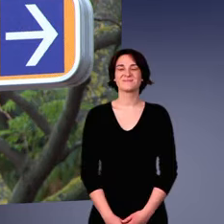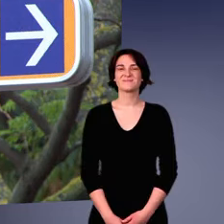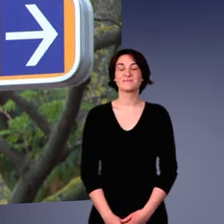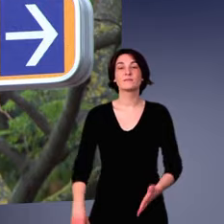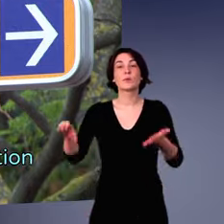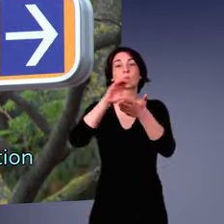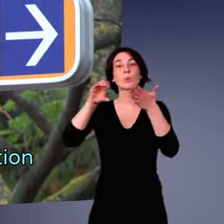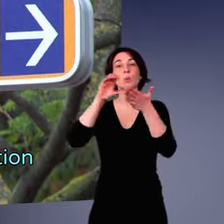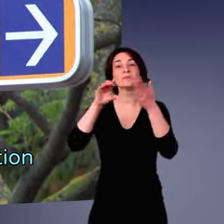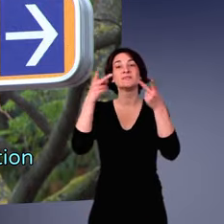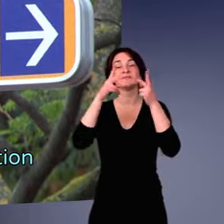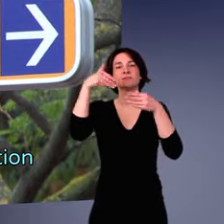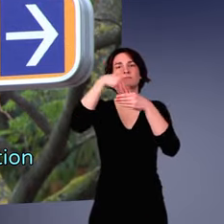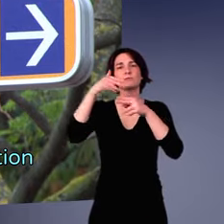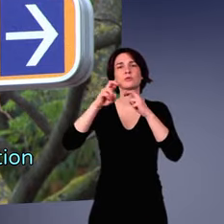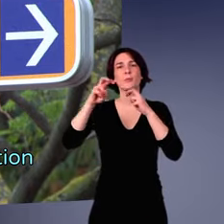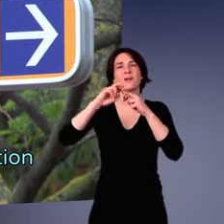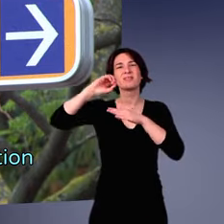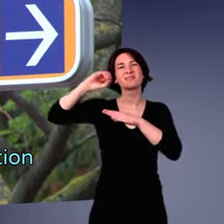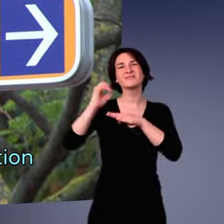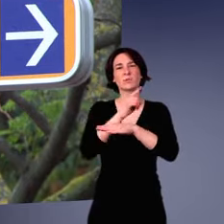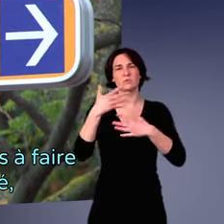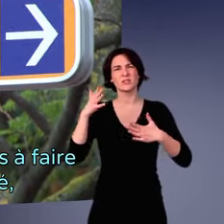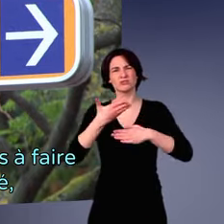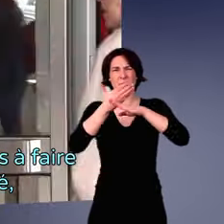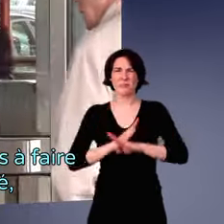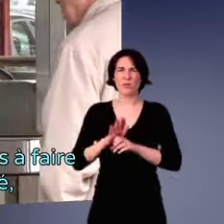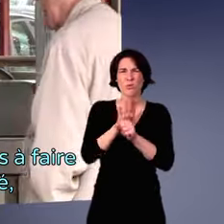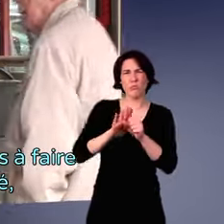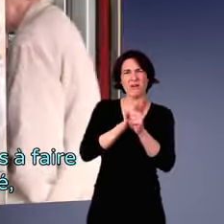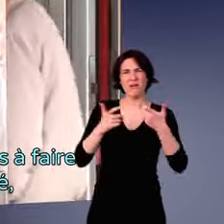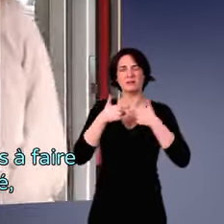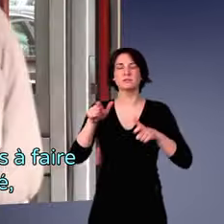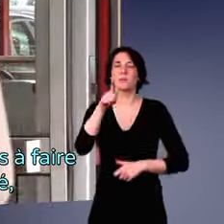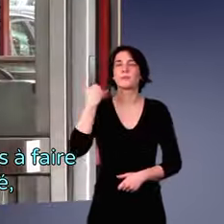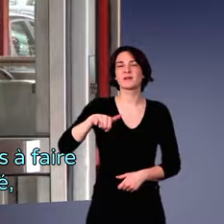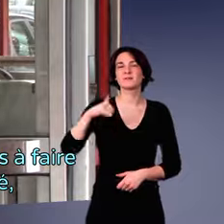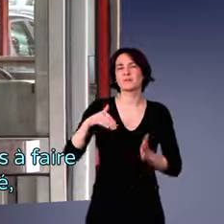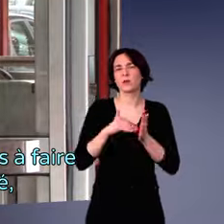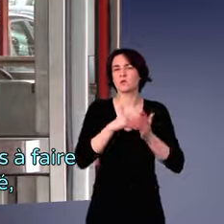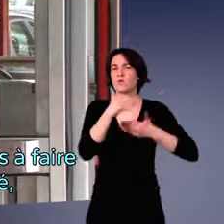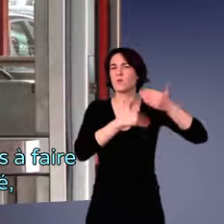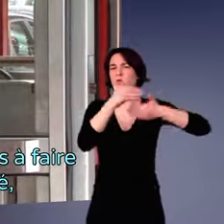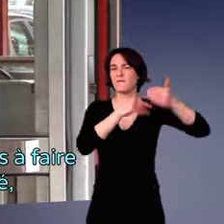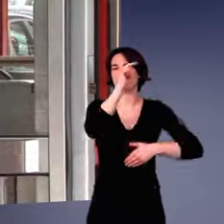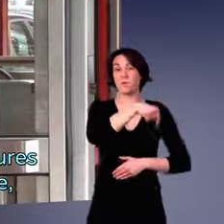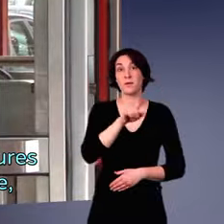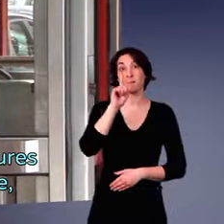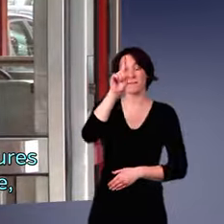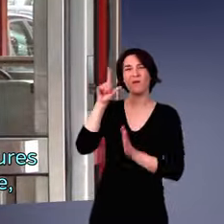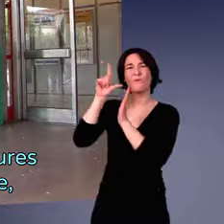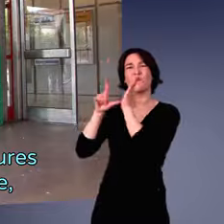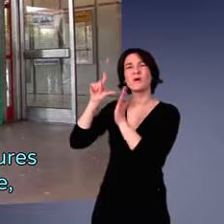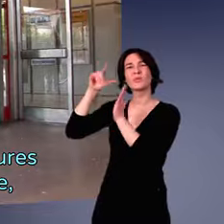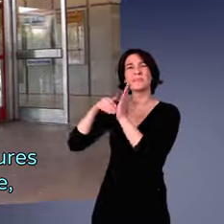commun le réseau de l'agglomération toulousaine ticeo a encore bien sûr des progrès à faire en terme d'accessibilité mais de